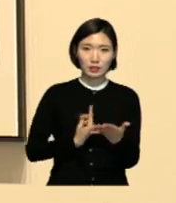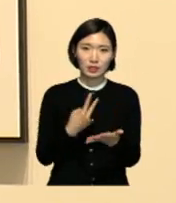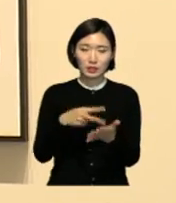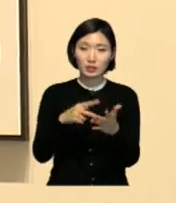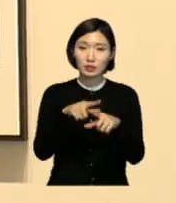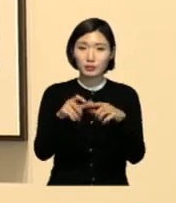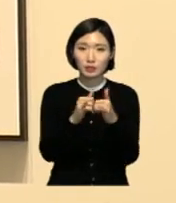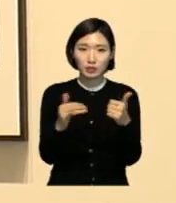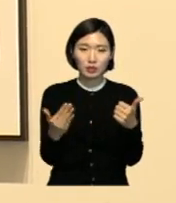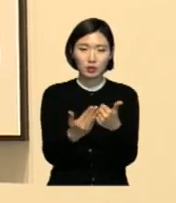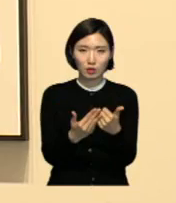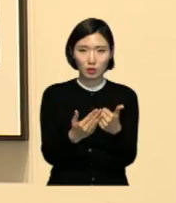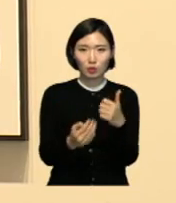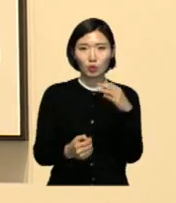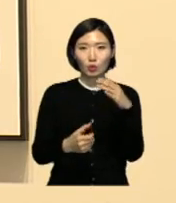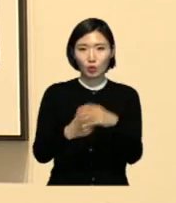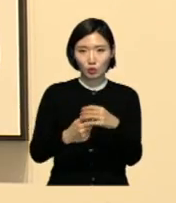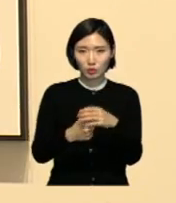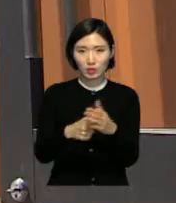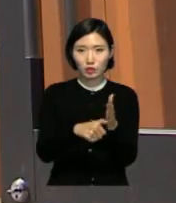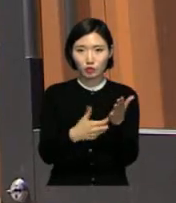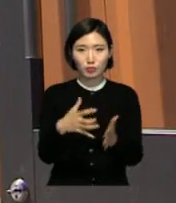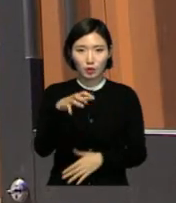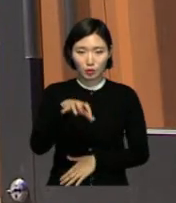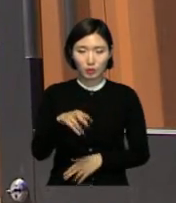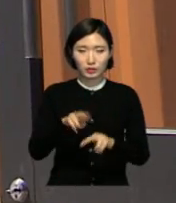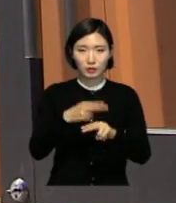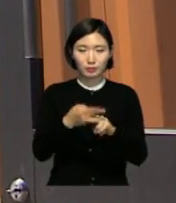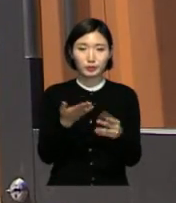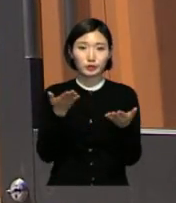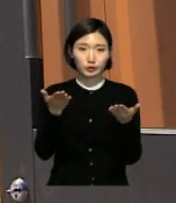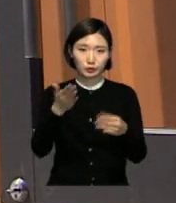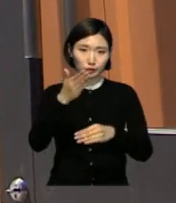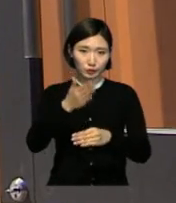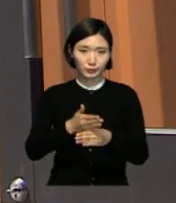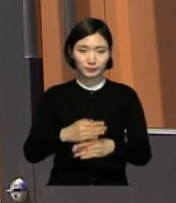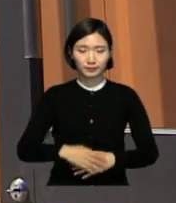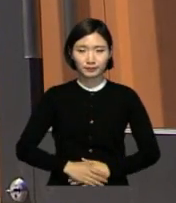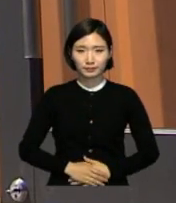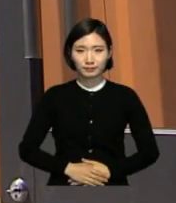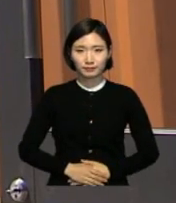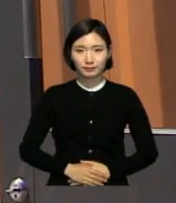시민들에겐 색다른 명소를 선물하고 있습니다. 서울 경기 케이블TV 조성엽입니다.